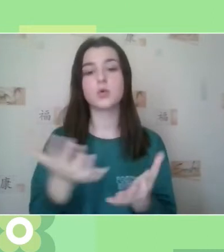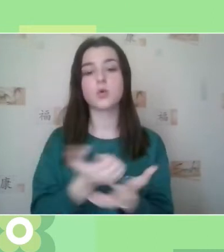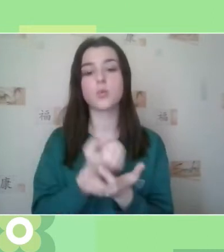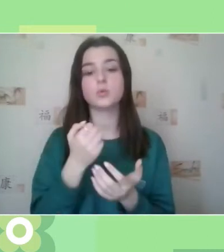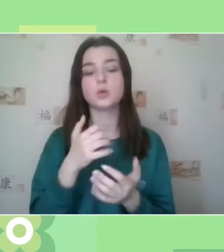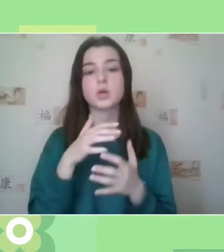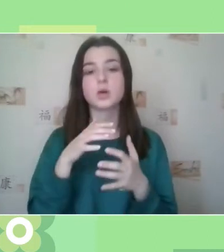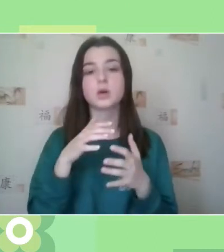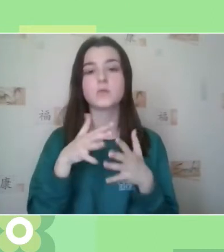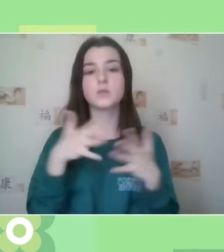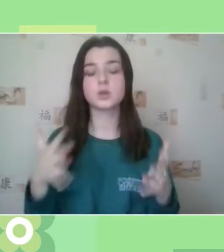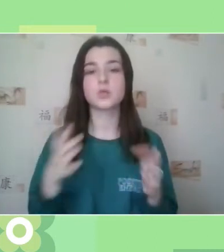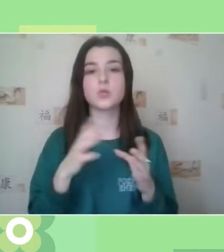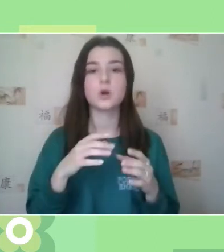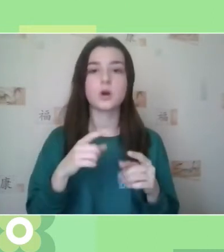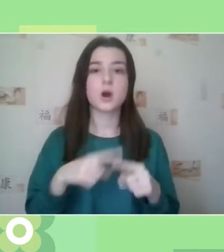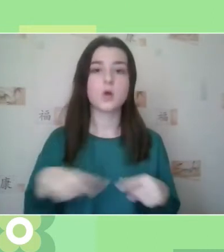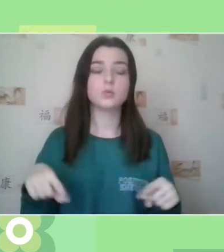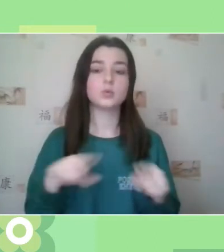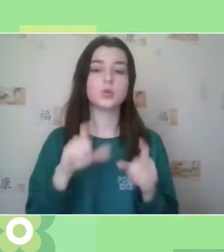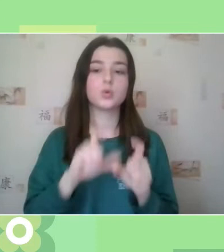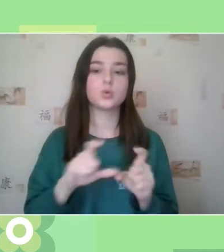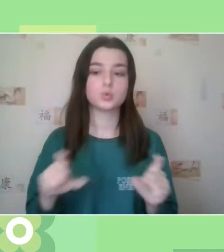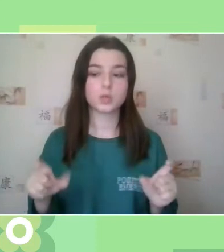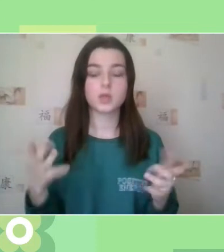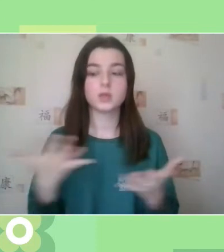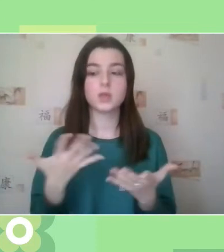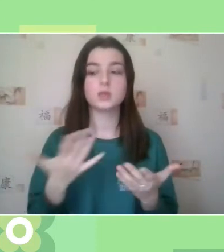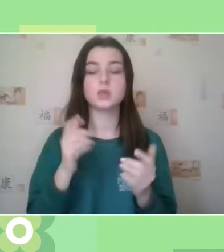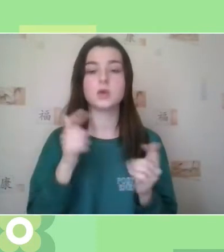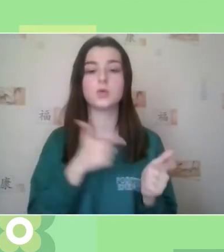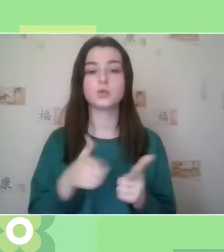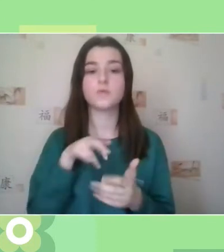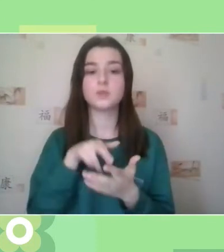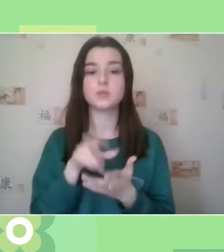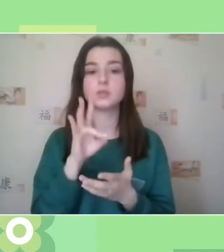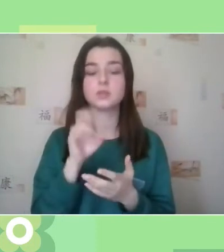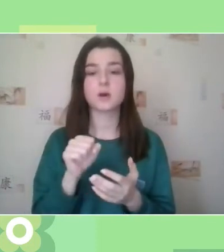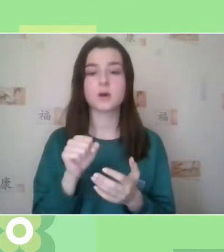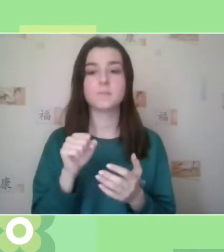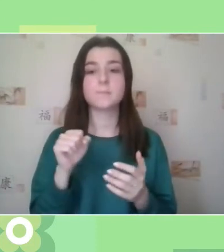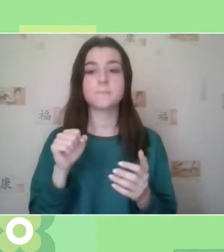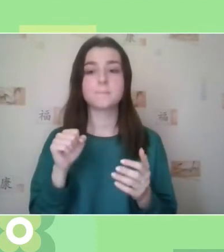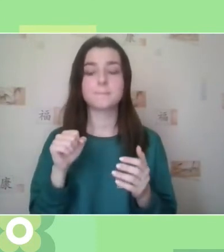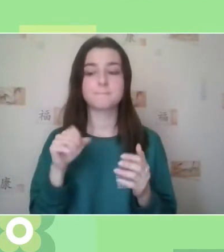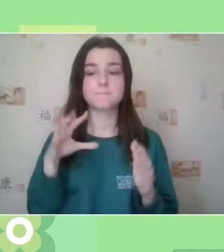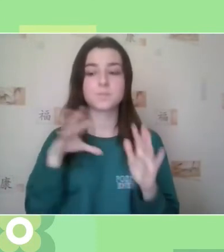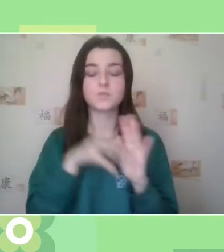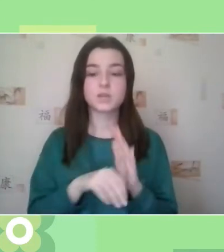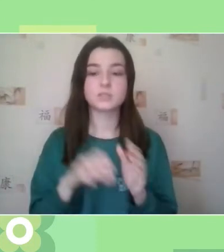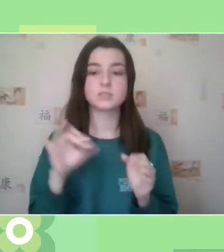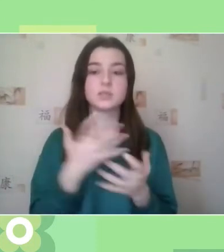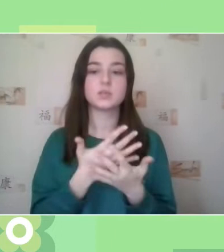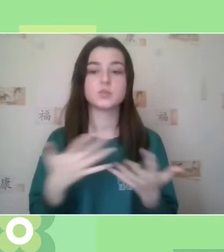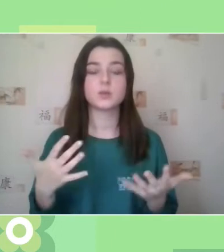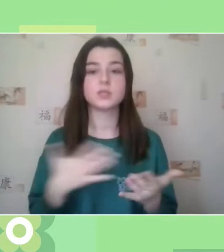ту аудиторію людей, які готові йти на внески на різноманітні соціальні ініціативи,